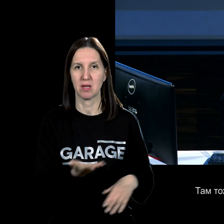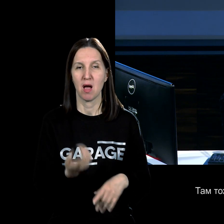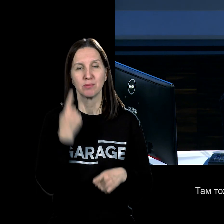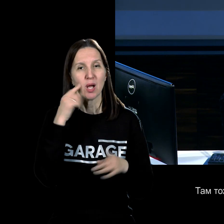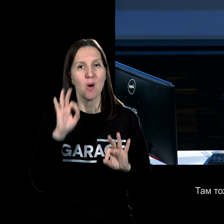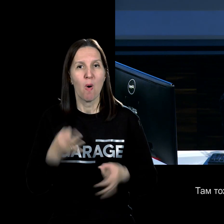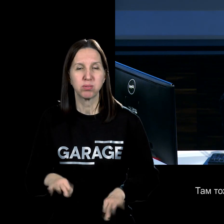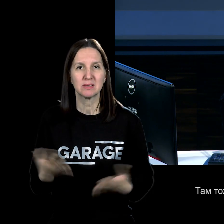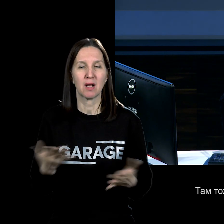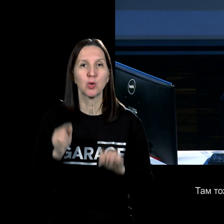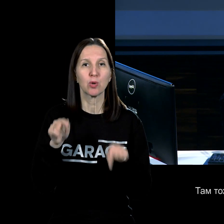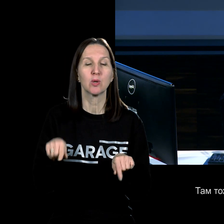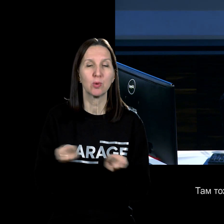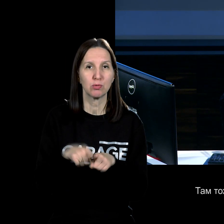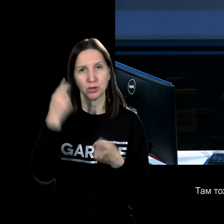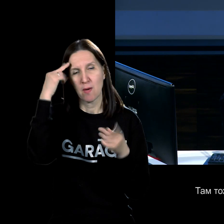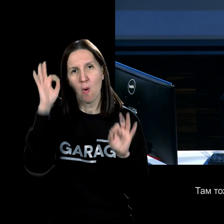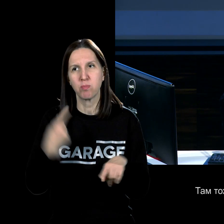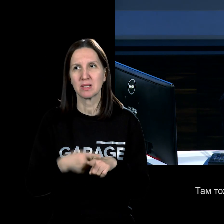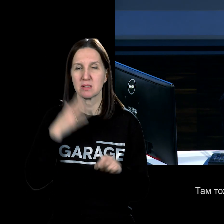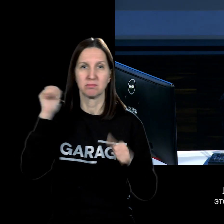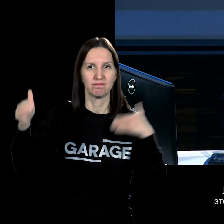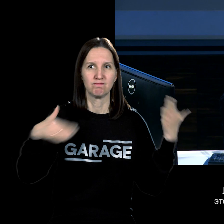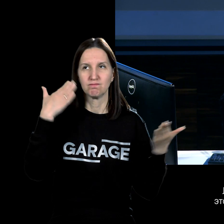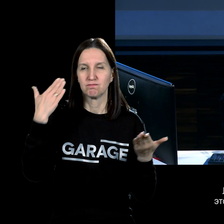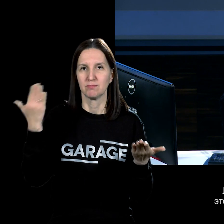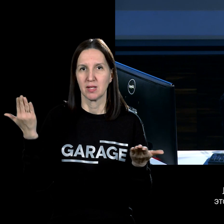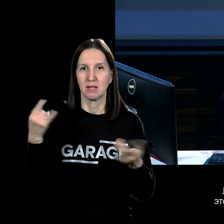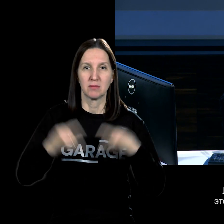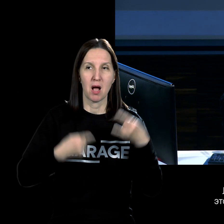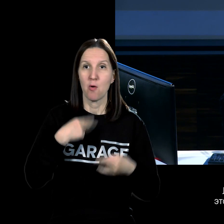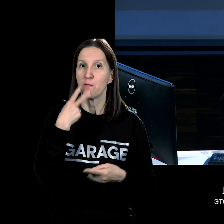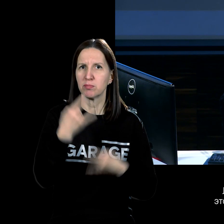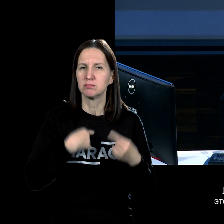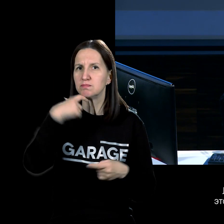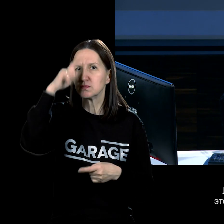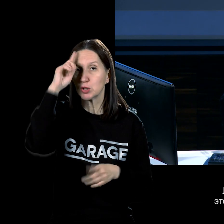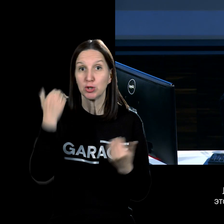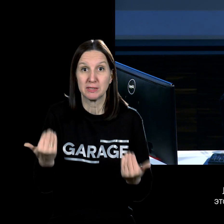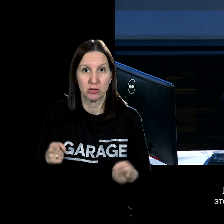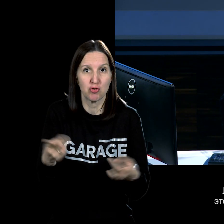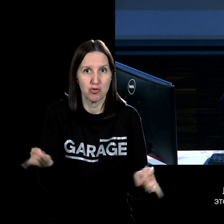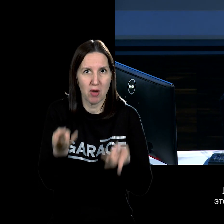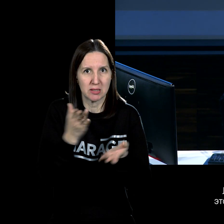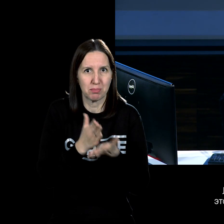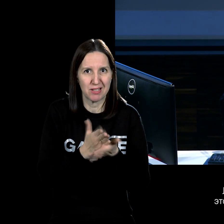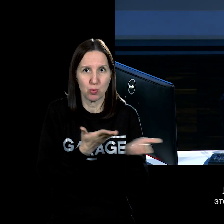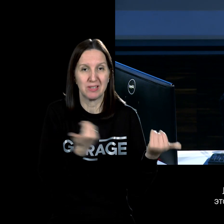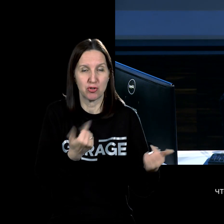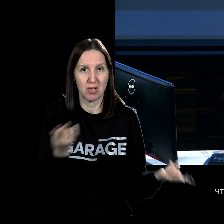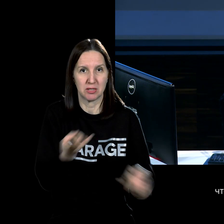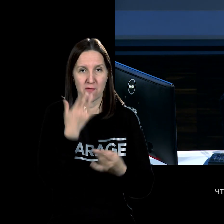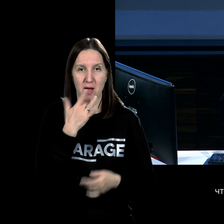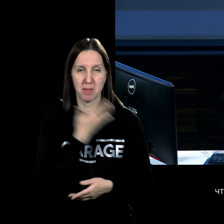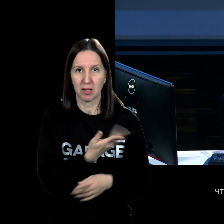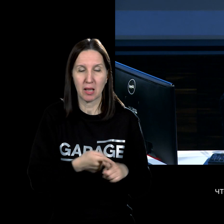Образы, которые там тоже образы из масс-медиа, и Лонга, который говорит, что когда я увидел это по телевизору, я вообще не мог понять, что это сейчас происходит сейчас в Америке,